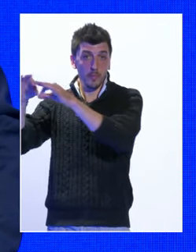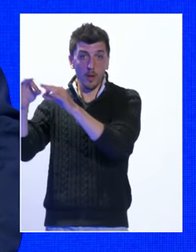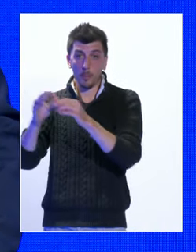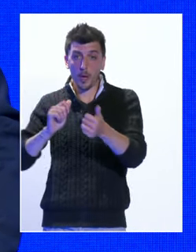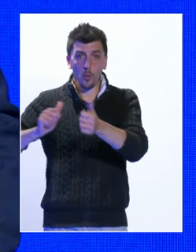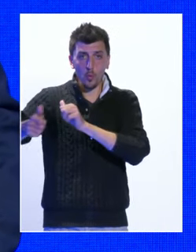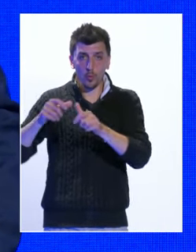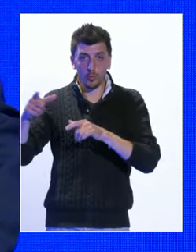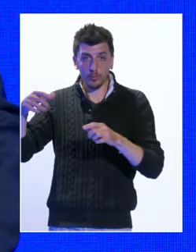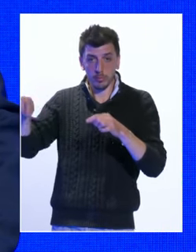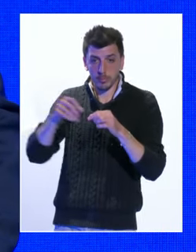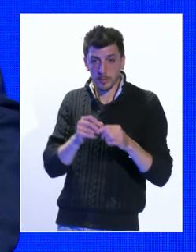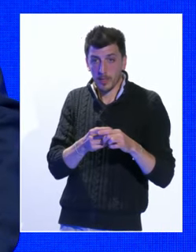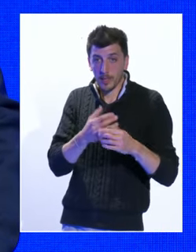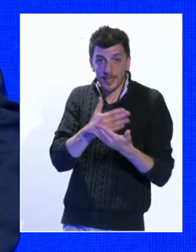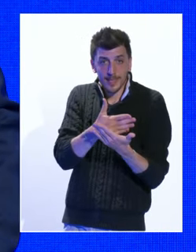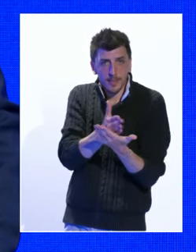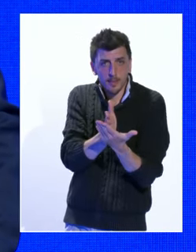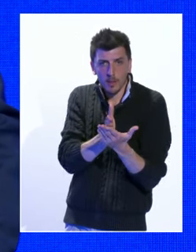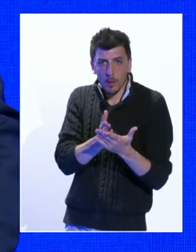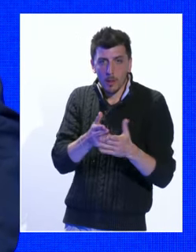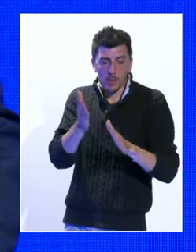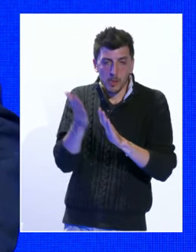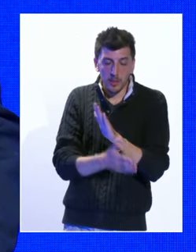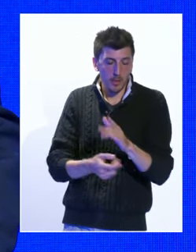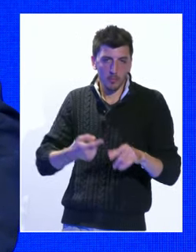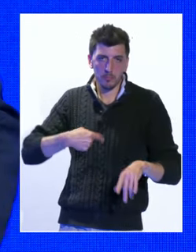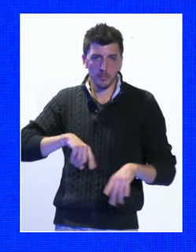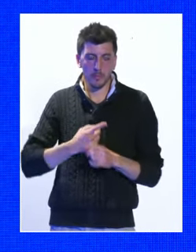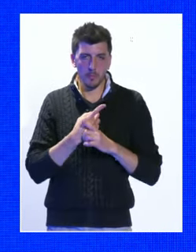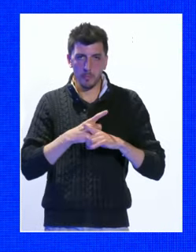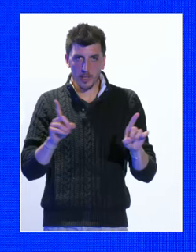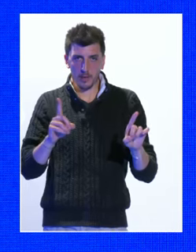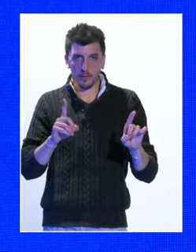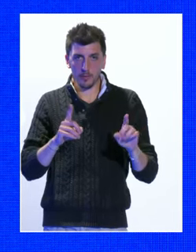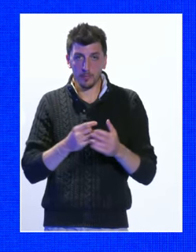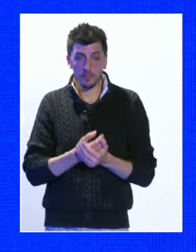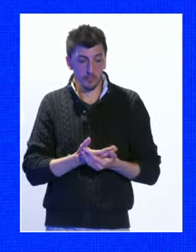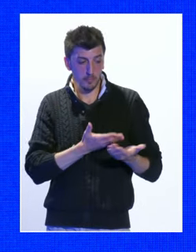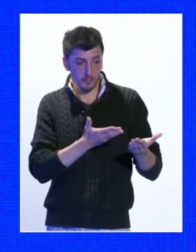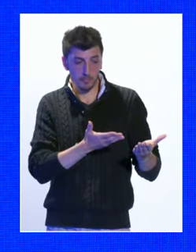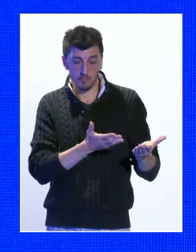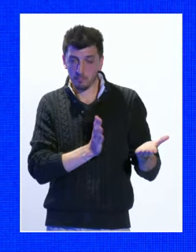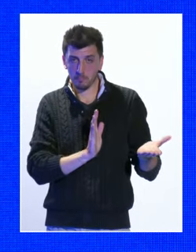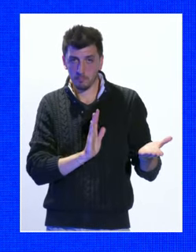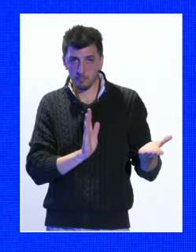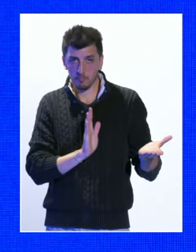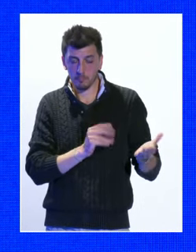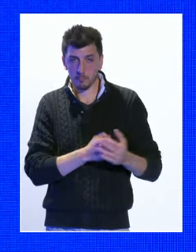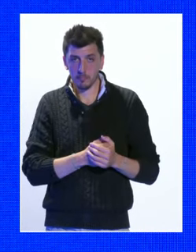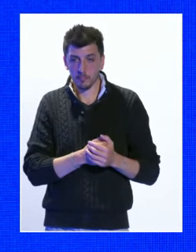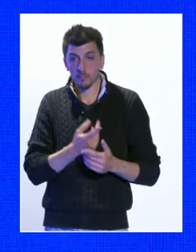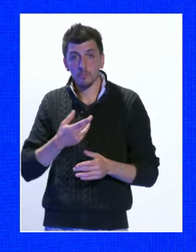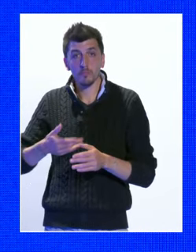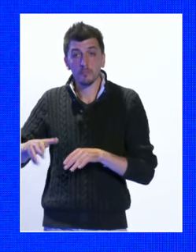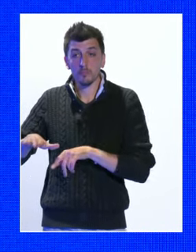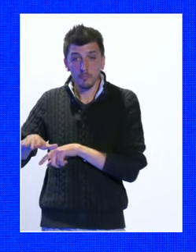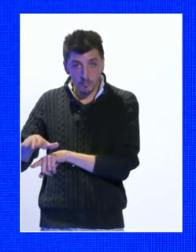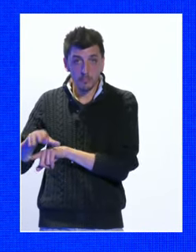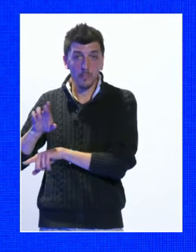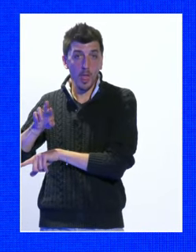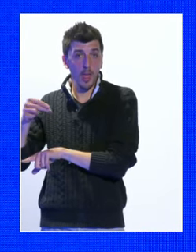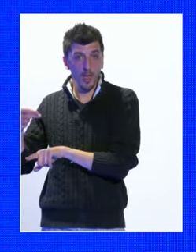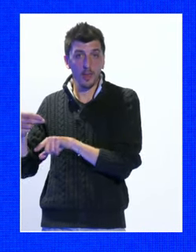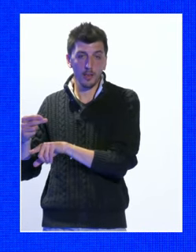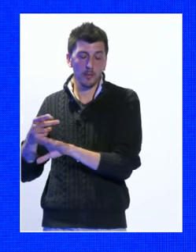l'échec, c'est ce que nous rejetons dans ce courant politique-là. Quant au Rassemblement national, pas besoin de